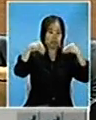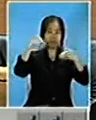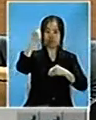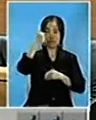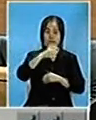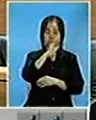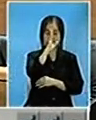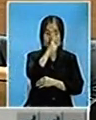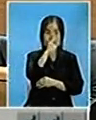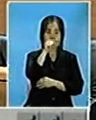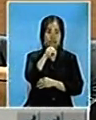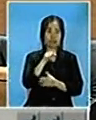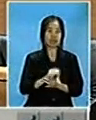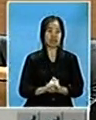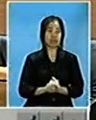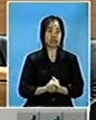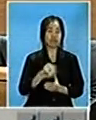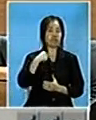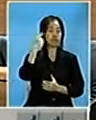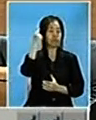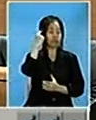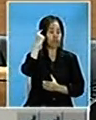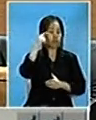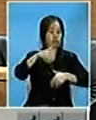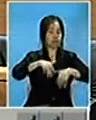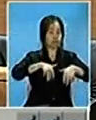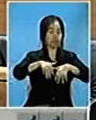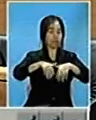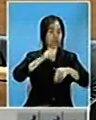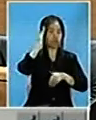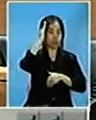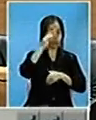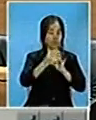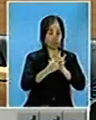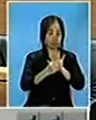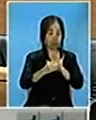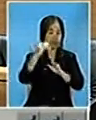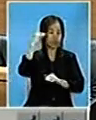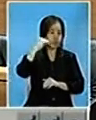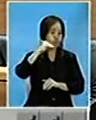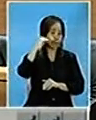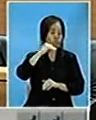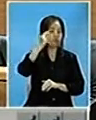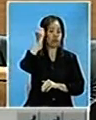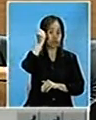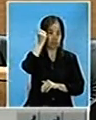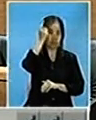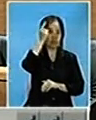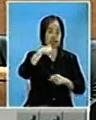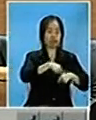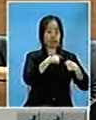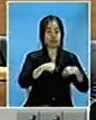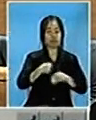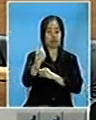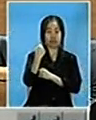มเชื่อว่าประชาชนเมื่อได้รับข้อมูลจากท่านมากขึ้นจะเข้าใจและก็จะให้กำลังใจกับท่านในการปฏิบัติหน้า